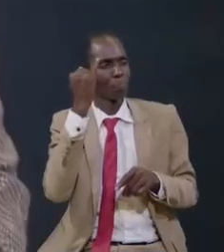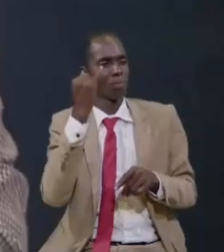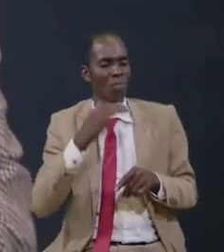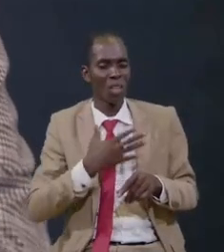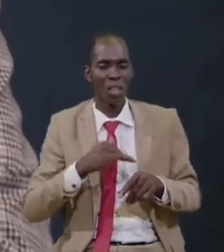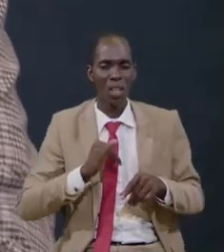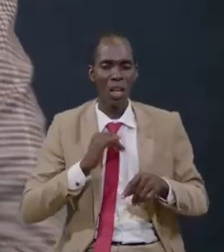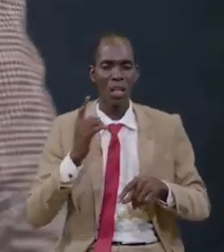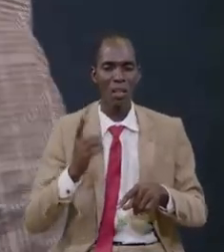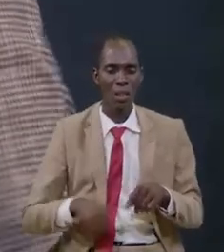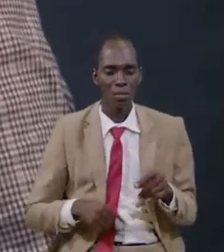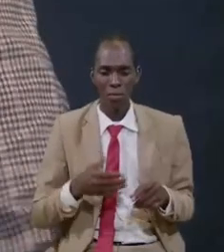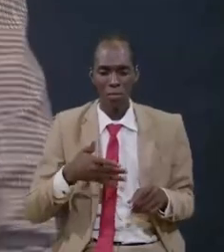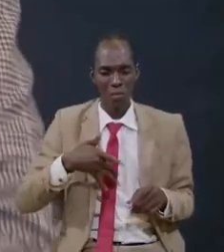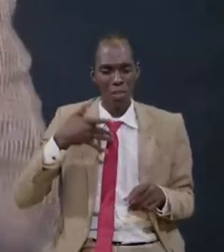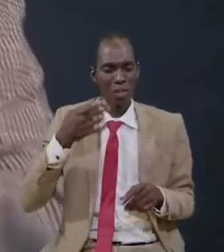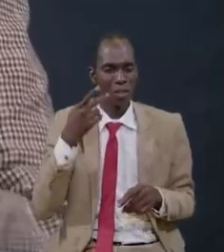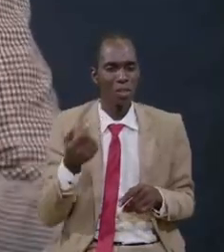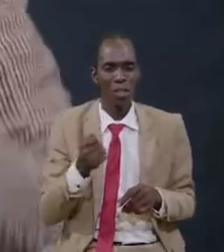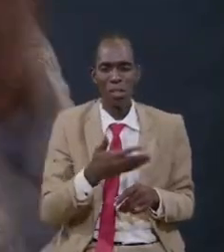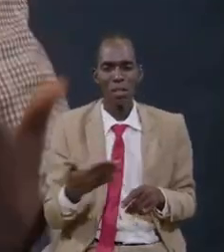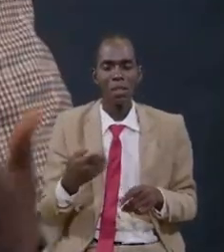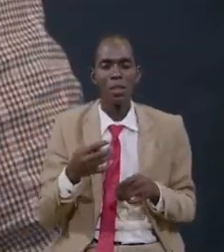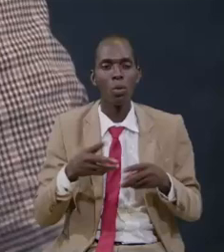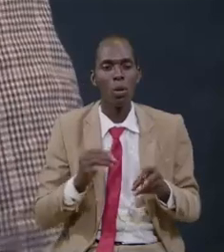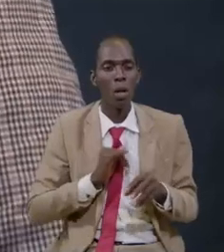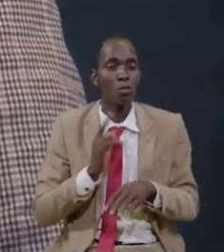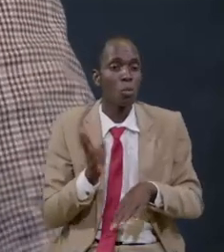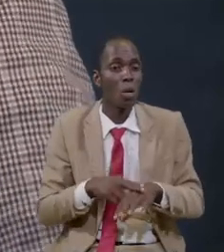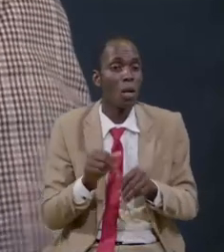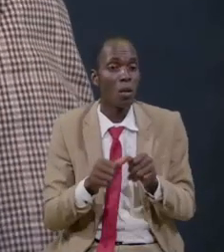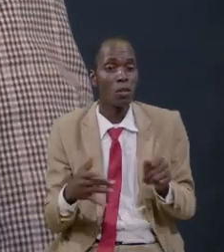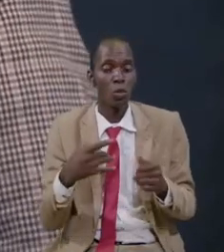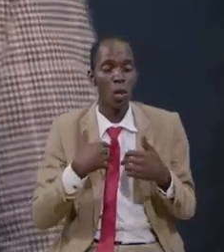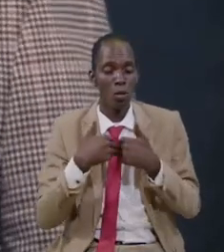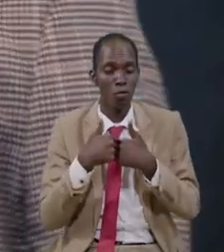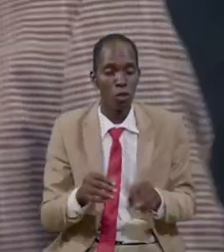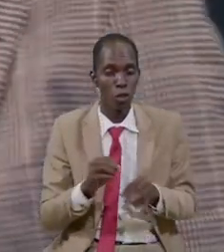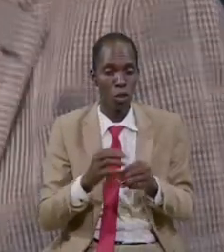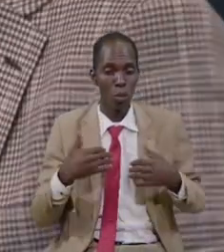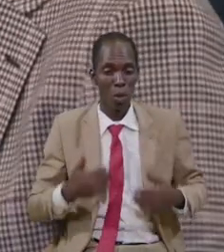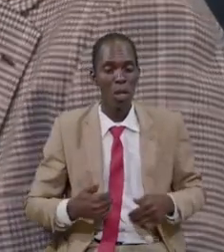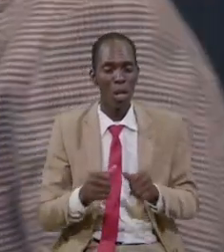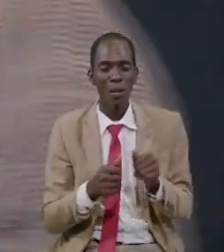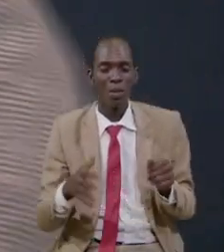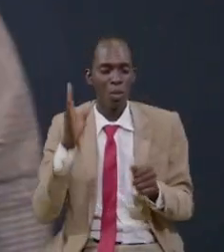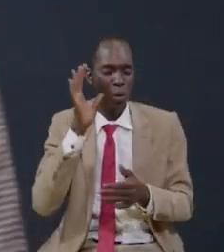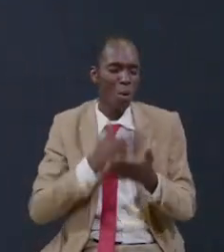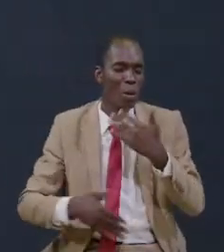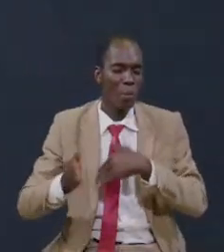plus à ressentir tel que je le faisais avant. Tout ce que tu as peint dans ton corps, tout reviendra aujourd'hui.